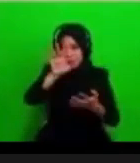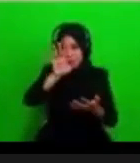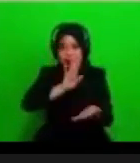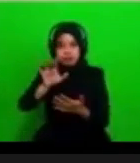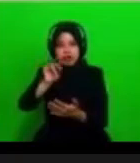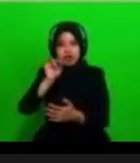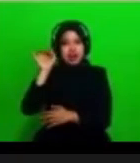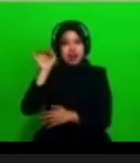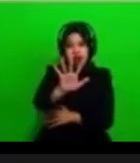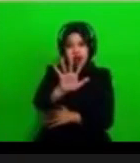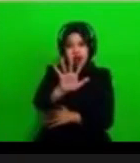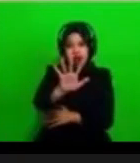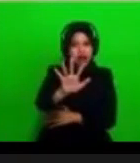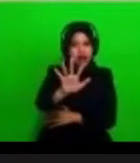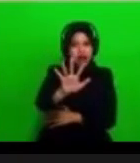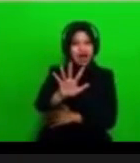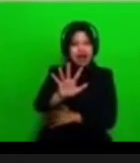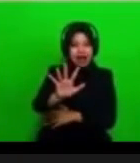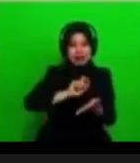pilih